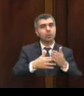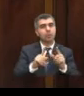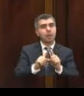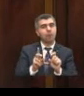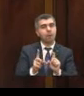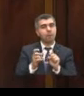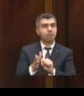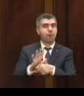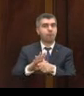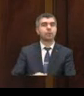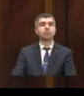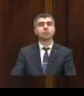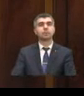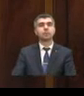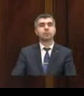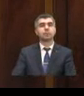كورونا المستجد.